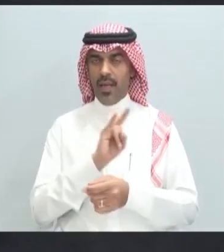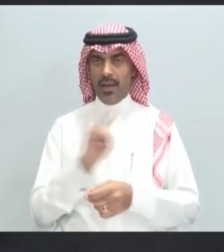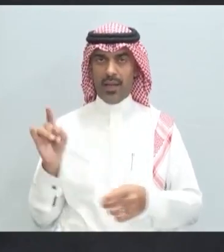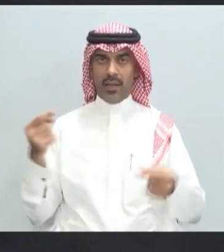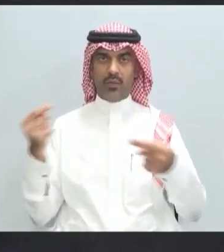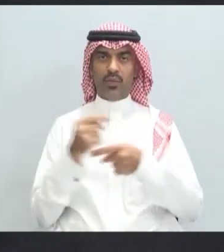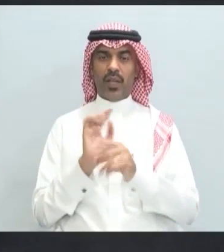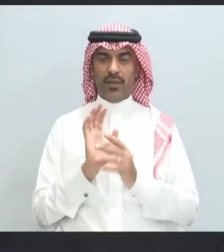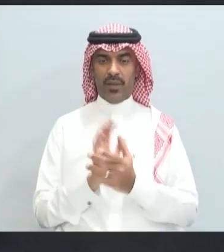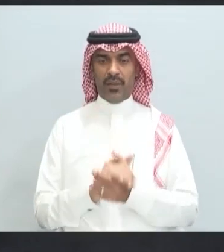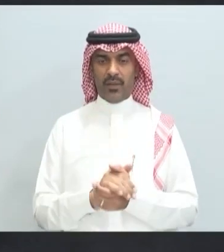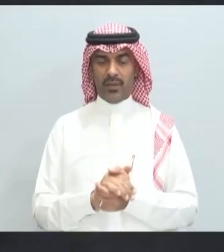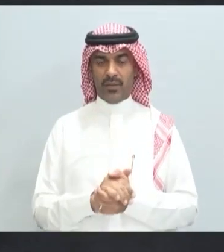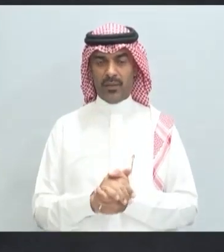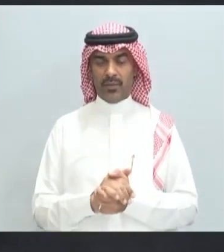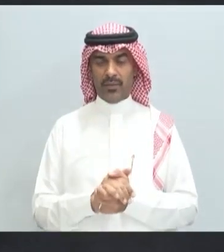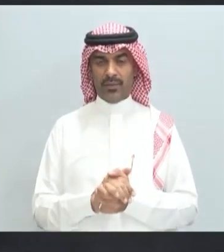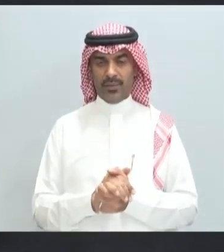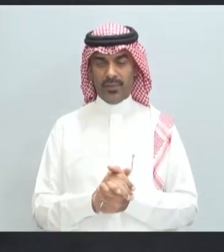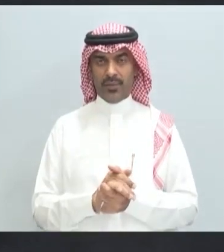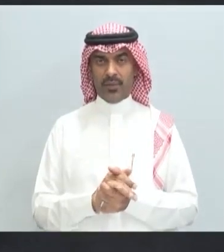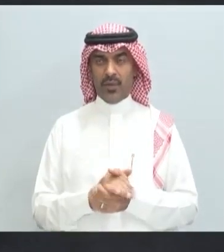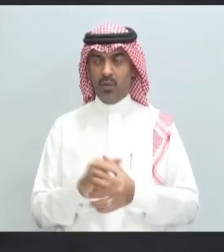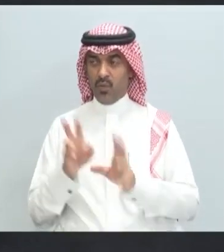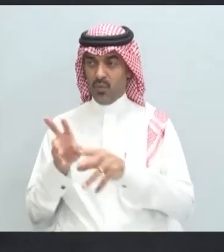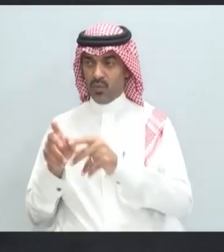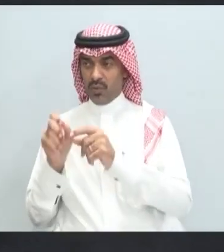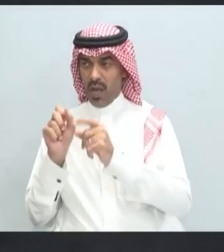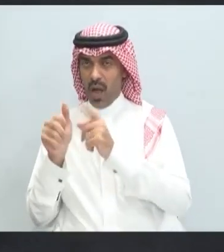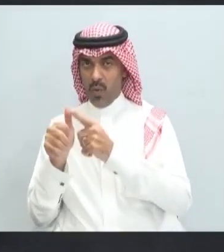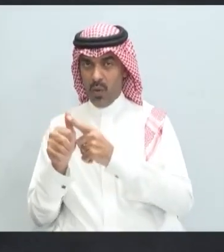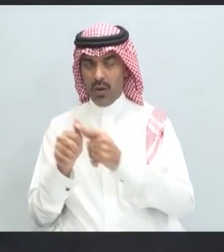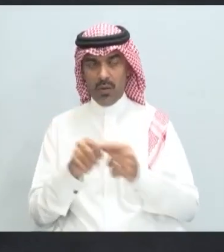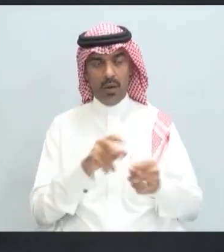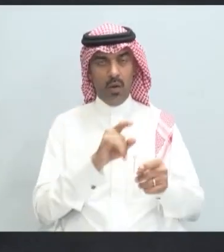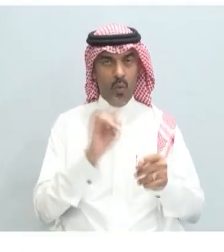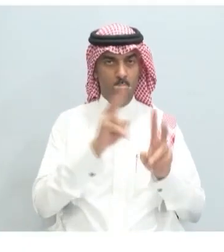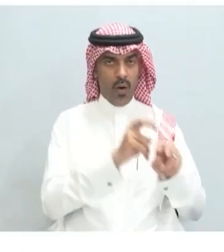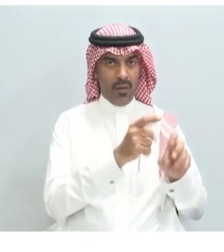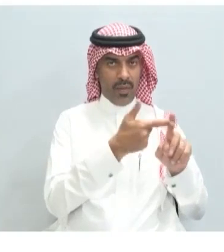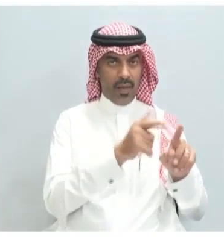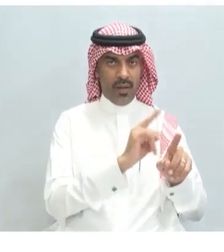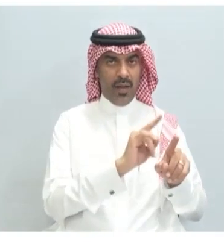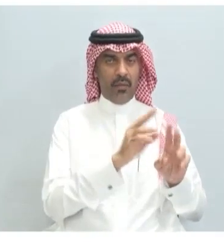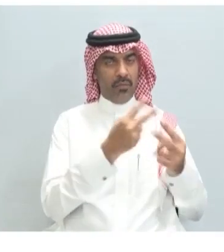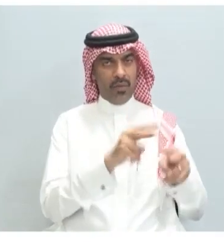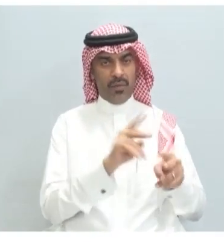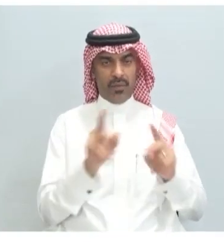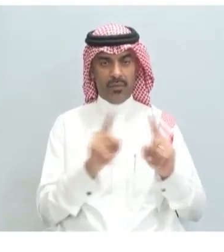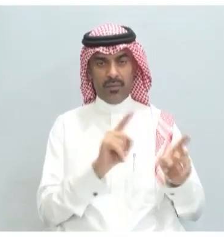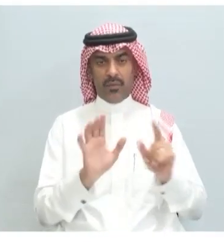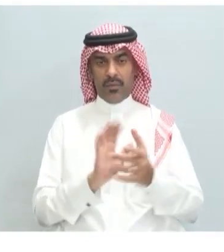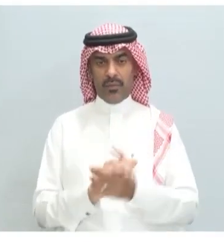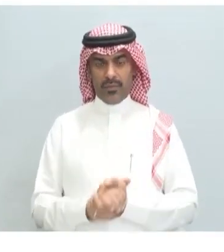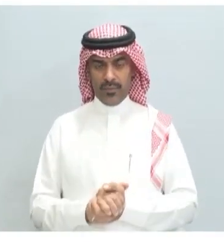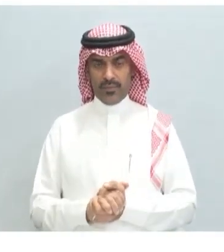متنافيين اي ان وجود احدهما لا يمنع وجود الاخرى ولو وجدت حاله واحده يعني زي ما تقول كذا ندور الخطا عليها